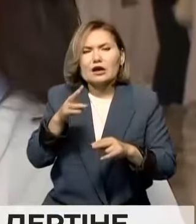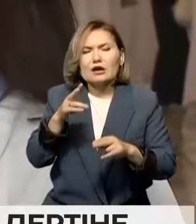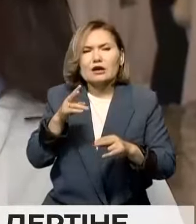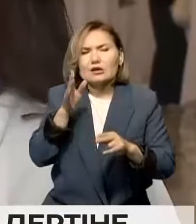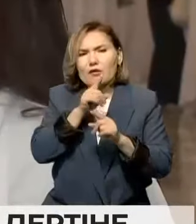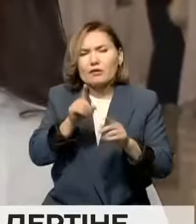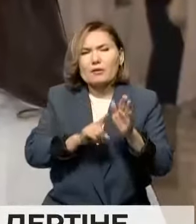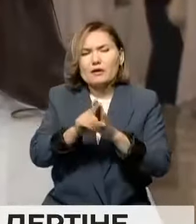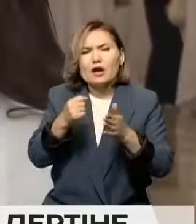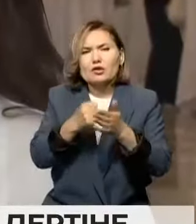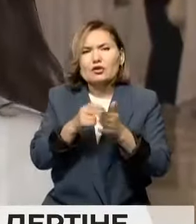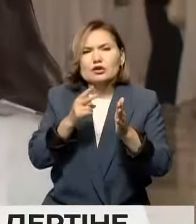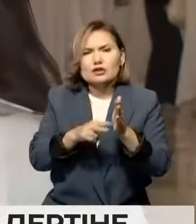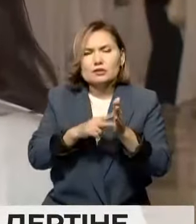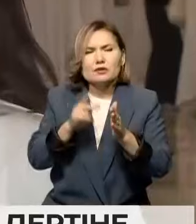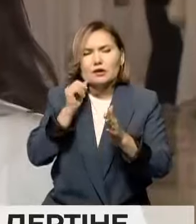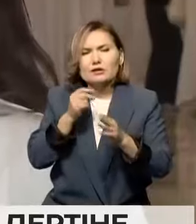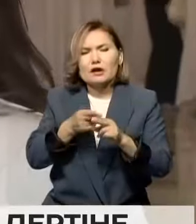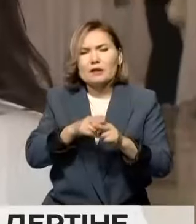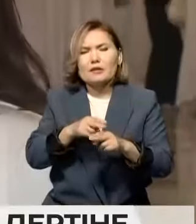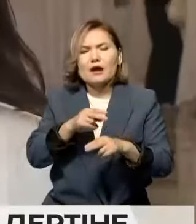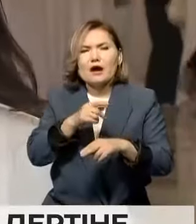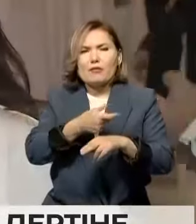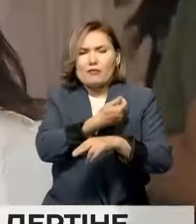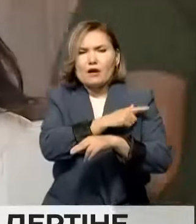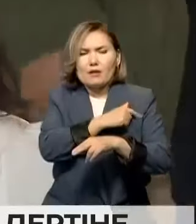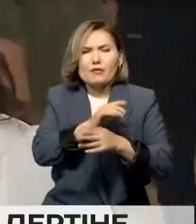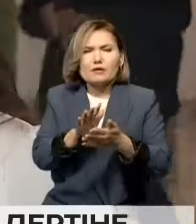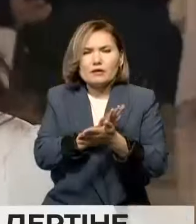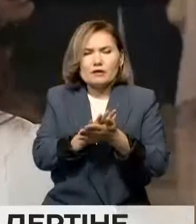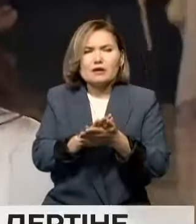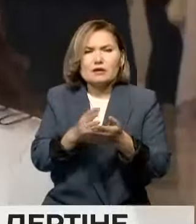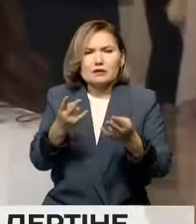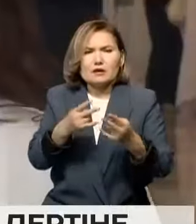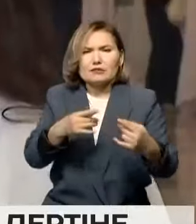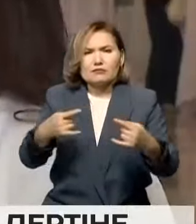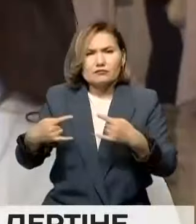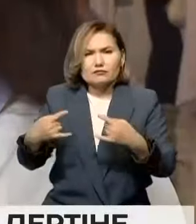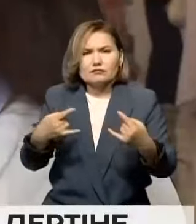тегін өздерінің поликлиникаларында әр екі жыл сайын маммографияға түсіп тұру керек.